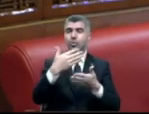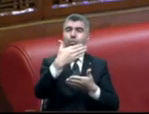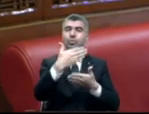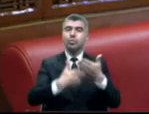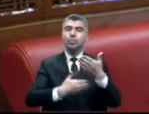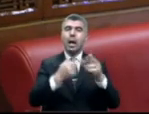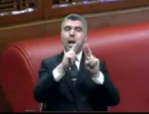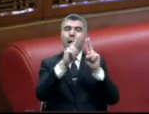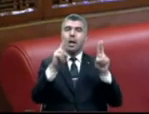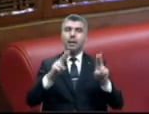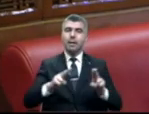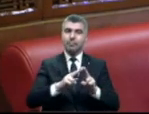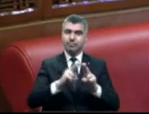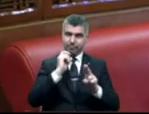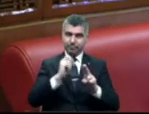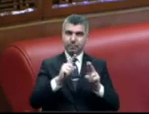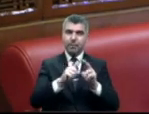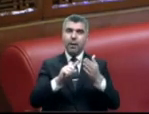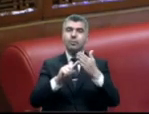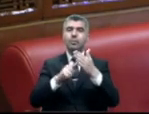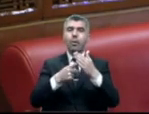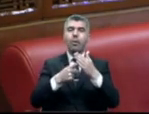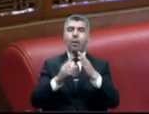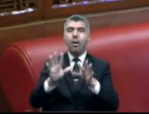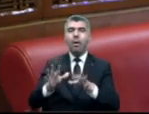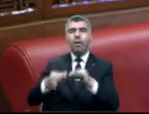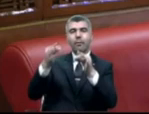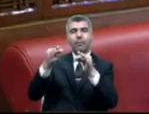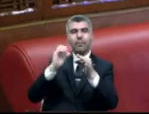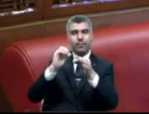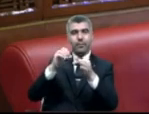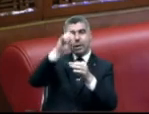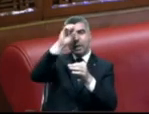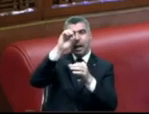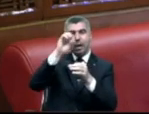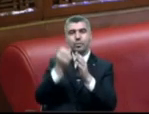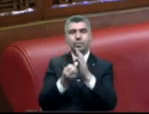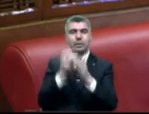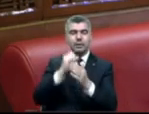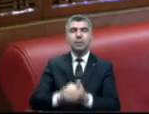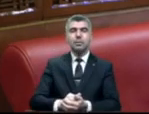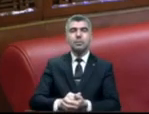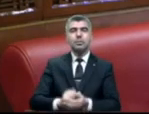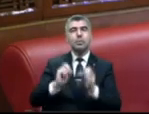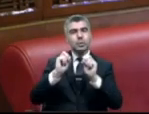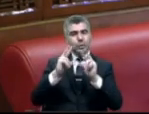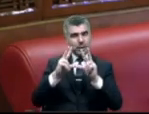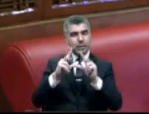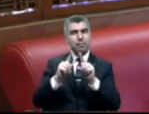الأصل للكهرباء اللي هي منتجة انطلاقا من مصادر ديال الطاقات المتجددة، وذلك لتمكين